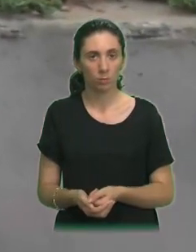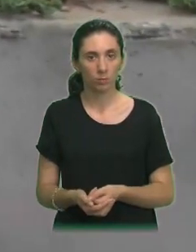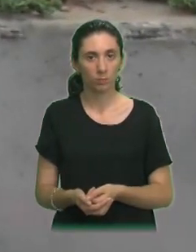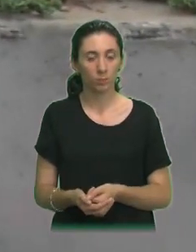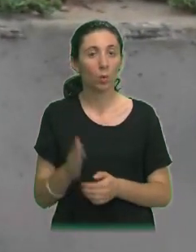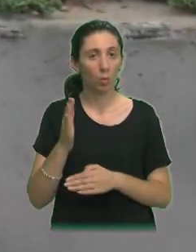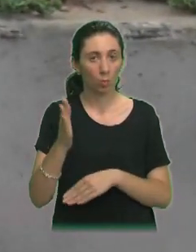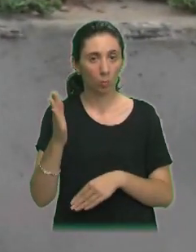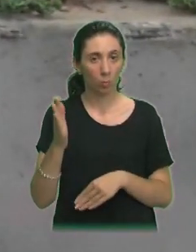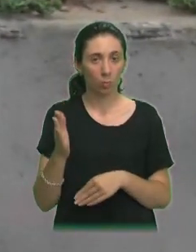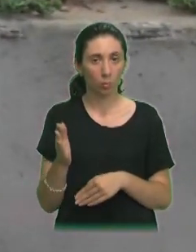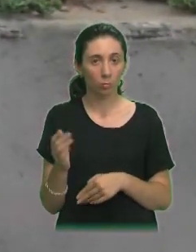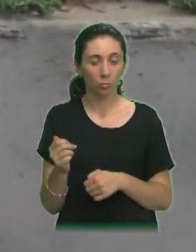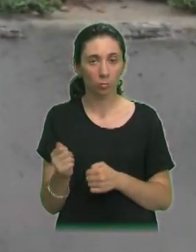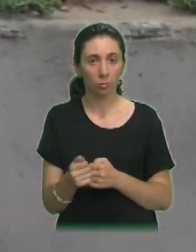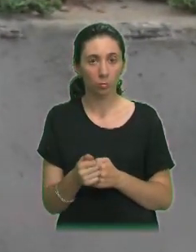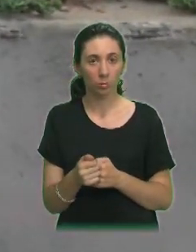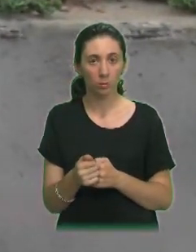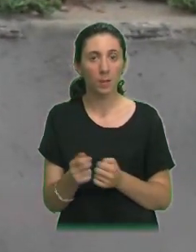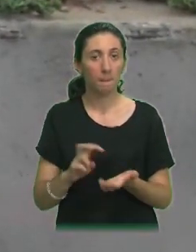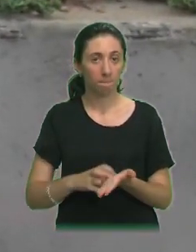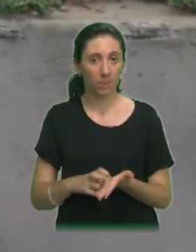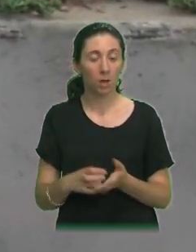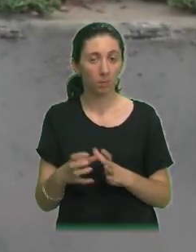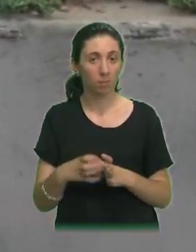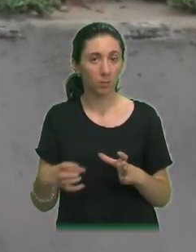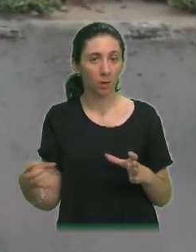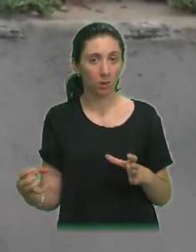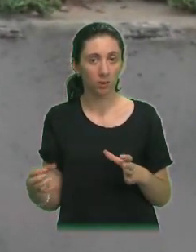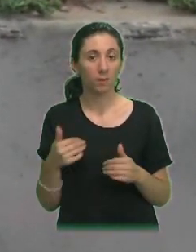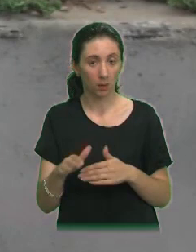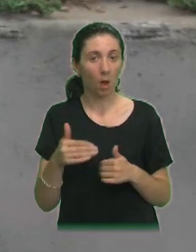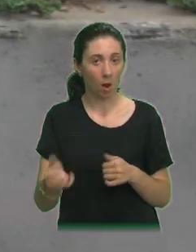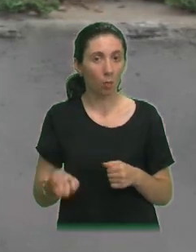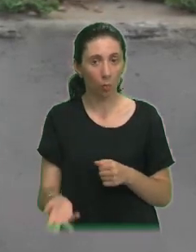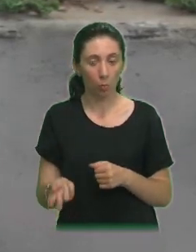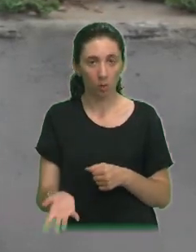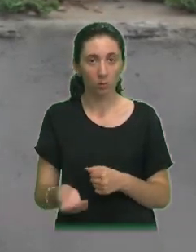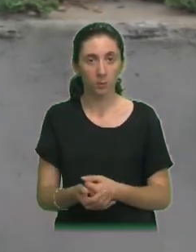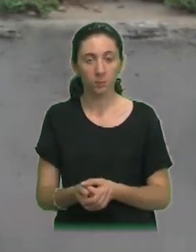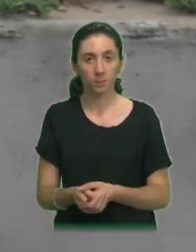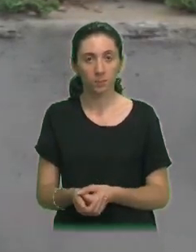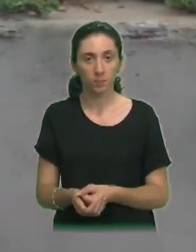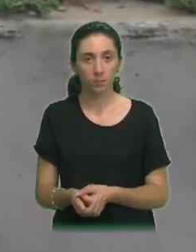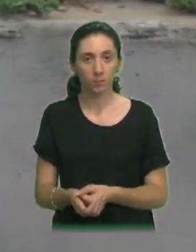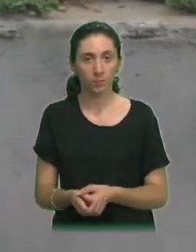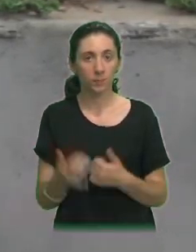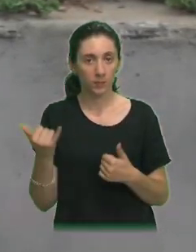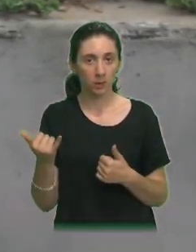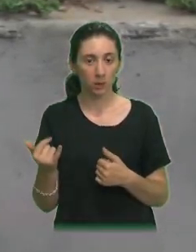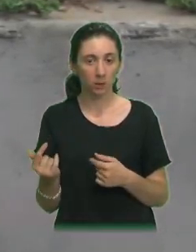planiram nastaviti dalje kuglati. Sad sam malo dovela na samopouzdanju, pa će mi vjerojatno i